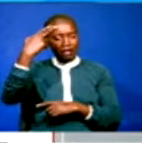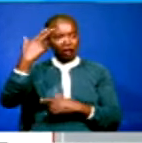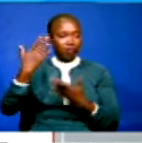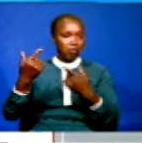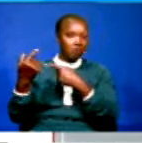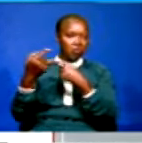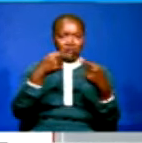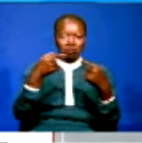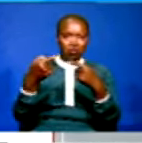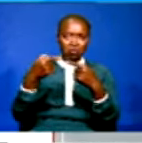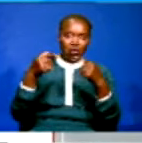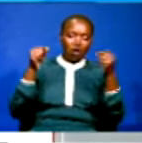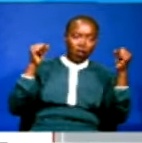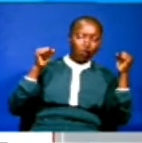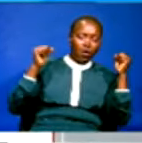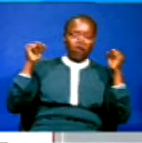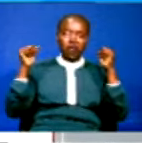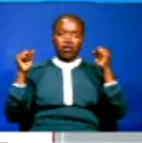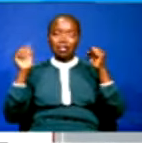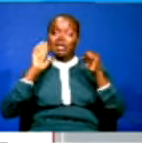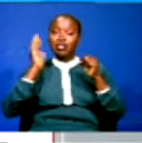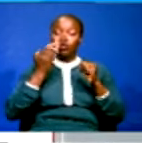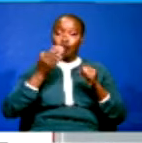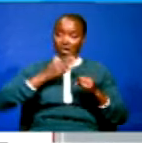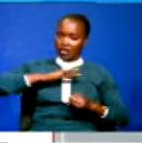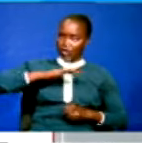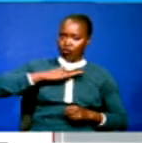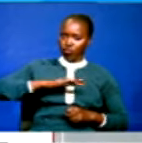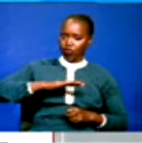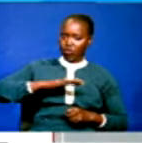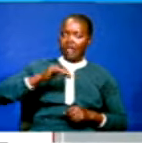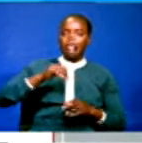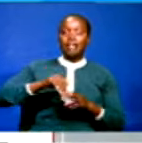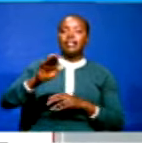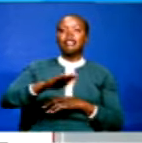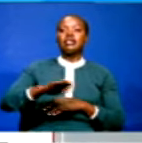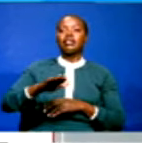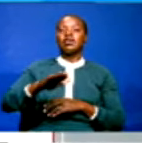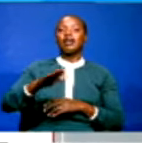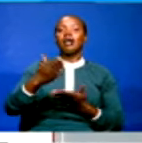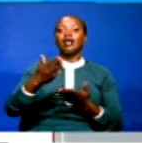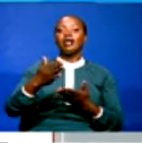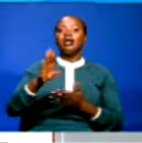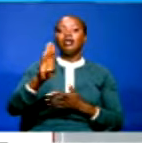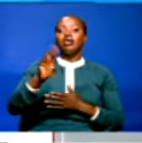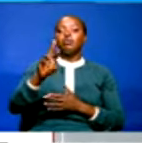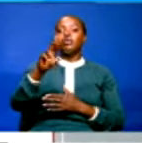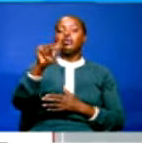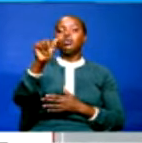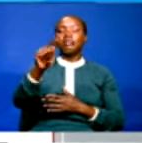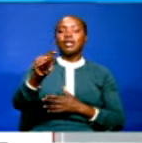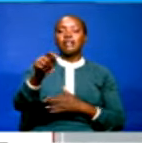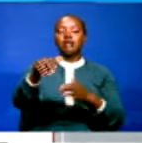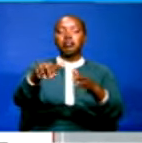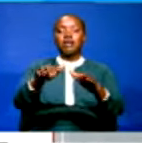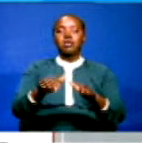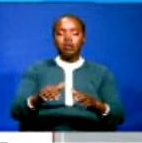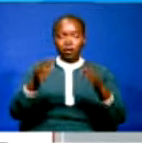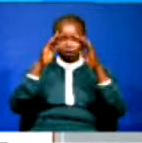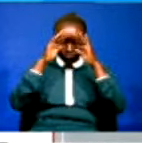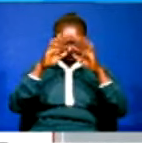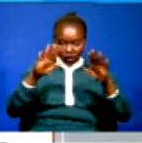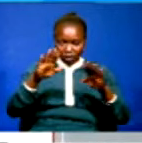baina ya wafugaji kutoka kaunti za Isiolo na Samburu katika eneo la Mlango, wadi ya Burat, wamezikwa katika makaburi ya Waislamu ya